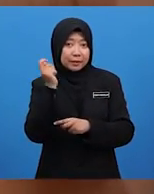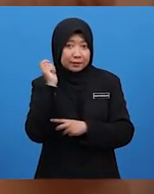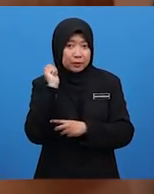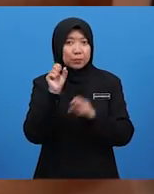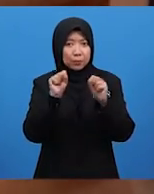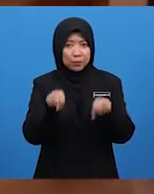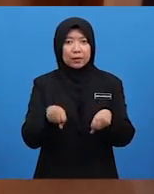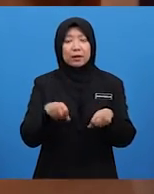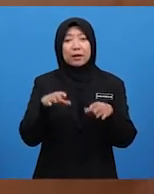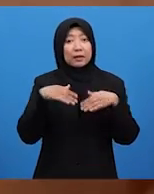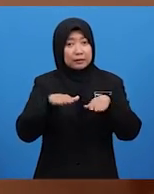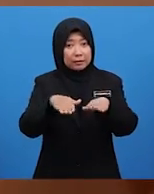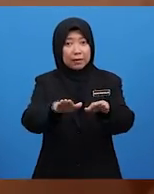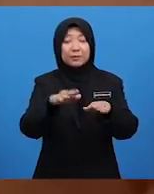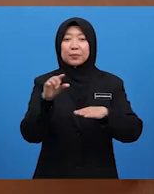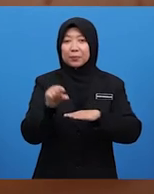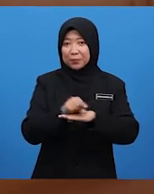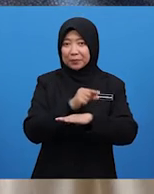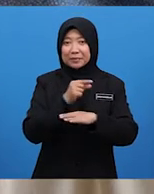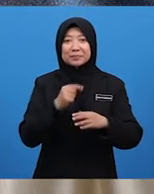bolehlah jahitan mesin dilakukan.